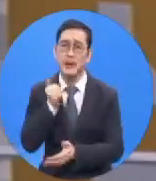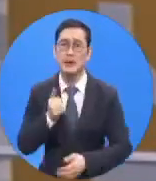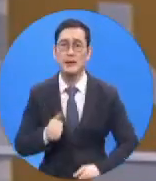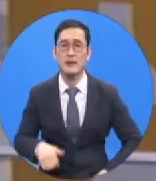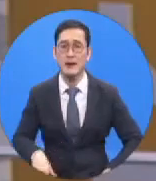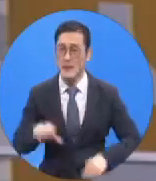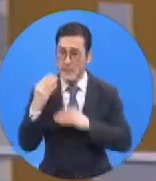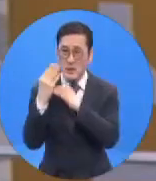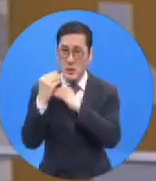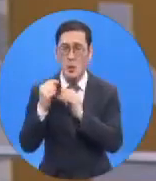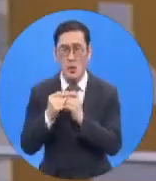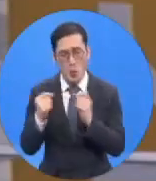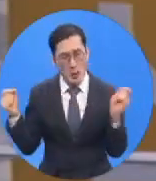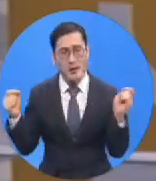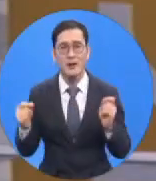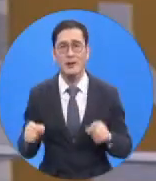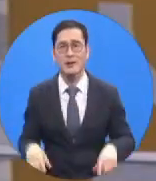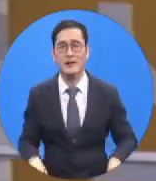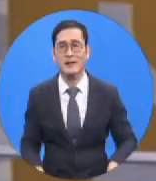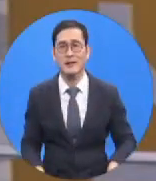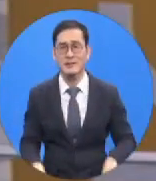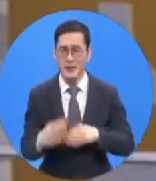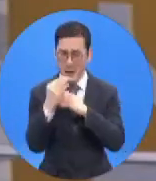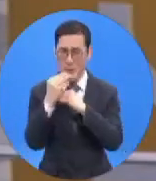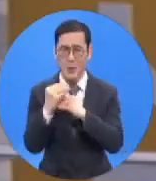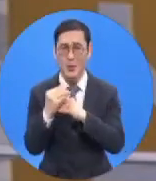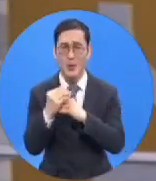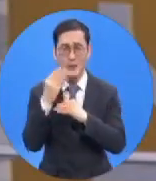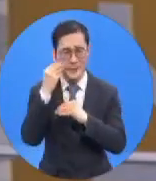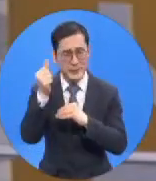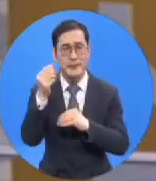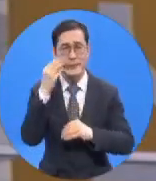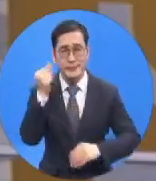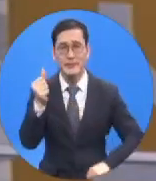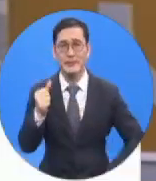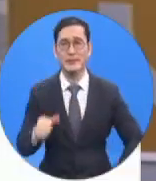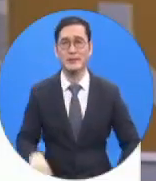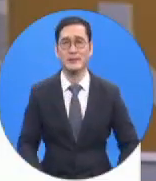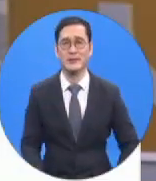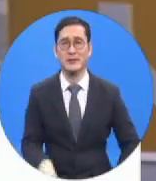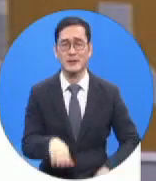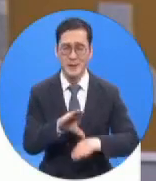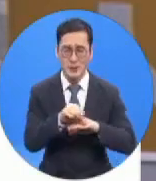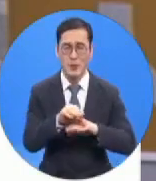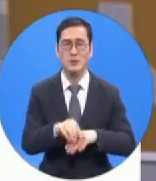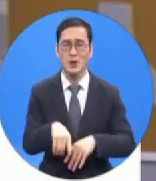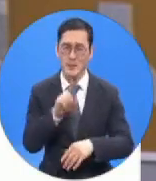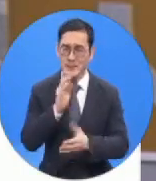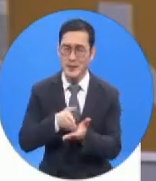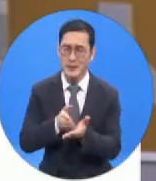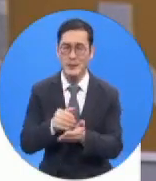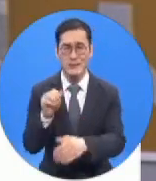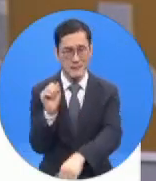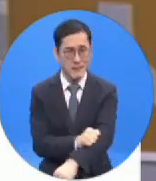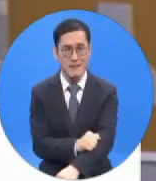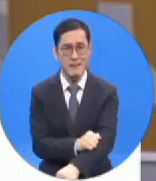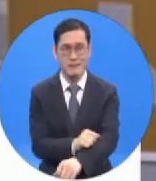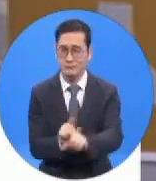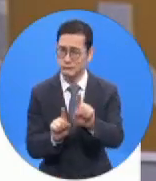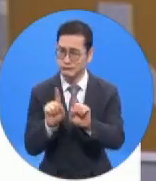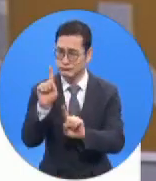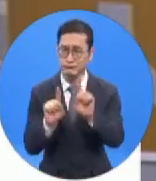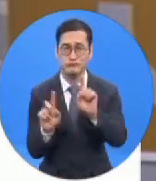오래 했던 사람이기 때문에 각 당에 있는 의원들이나 정치인들 중에서 방송 잘하고 말 잘하는 걸로는 거의 뭐 1, 2위를 다투는